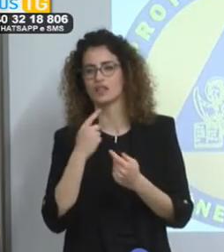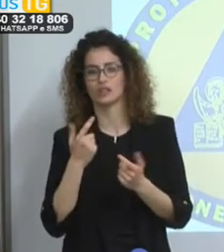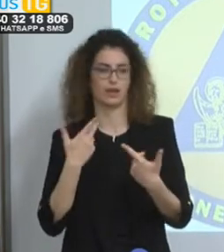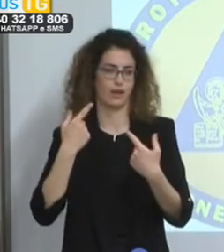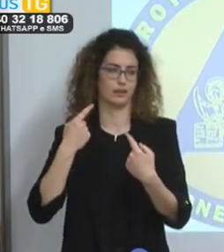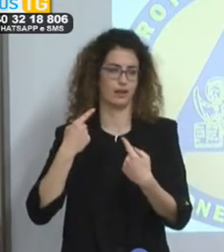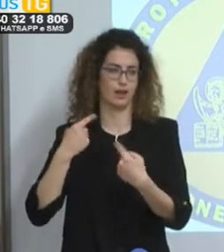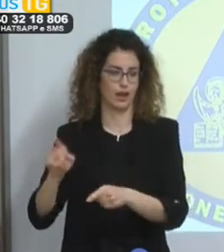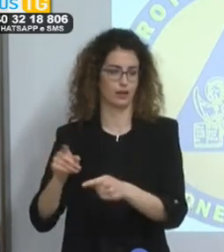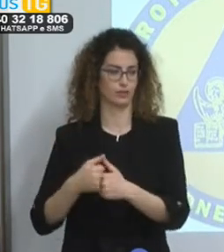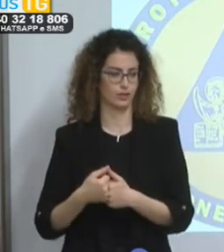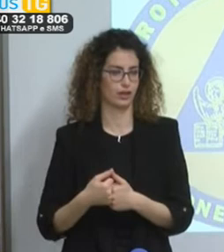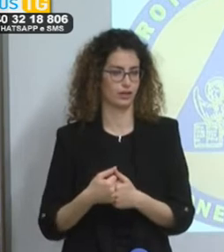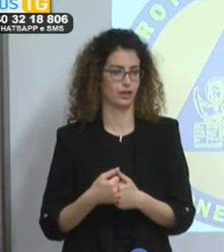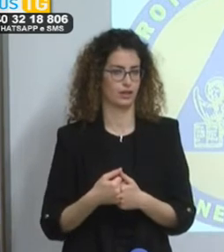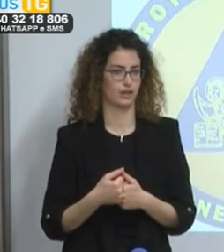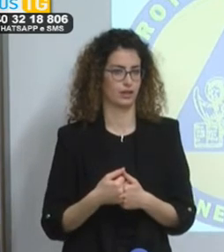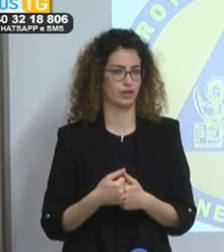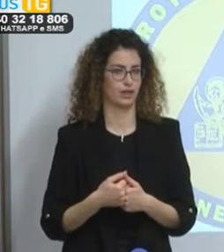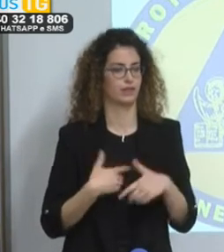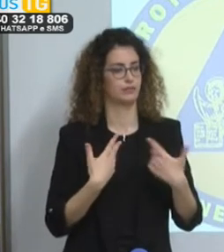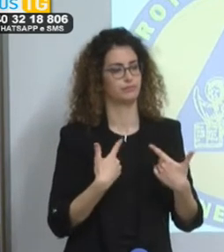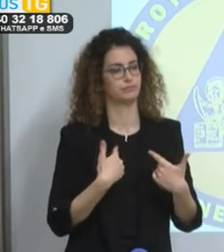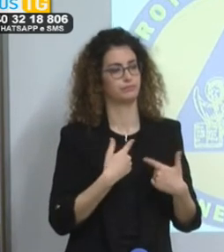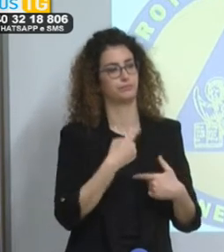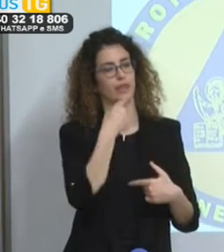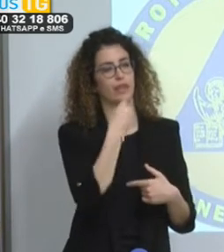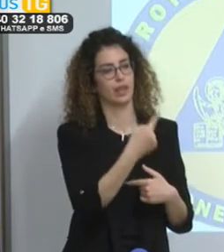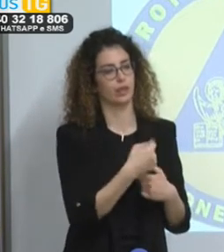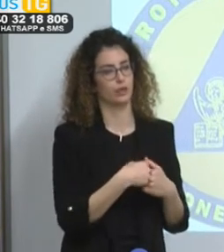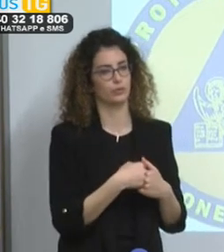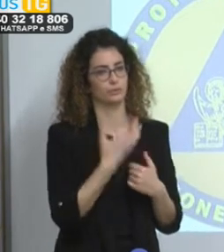la cosa, no, appunto, per la parte che invece, siccome lei ha fatto riferimento